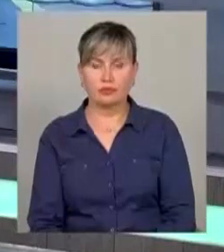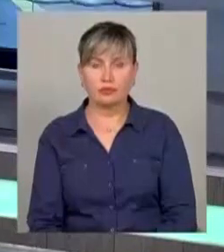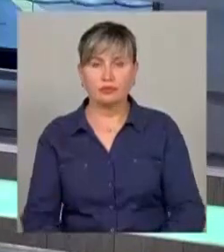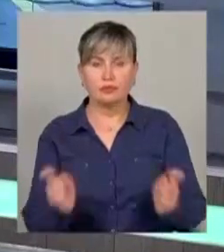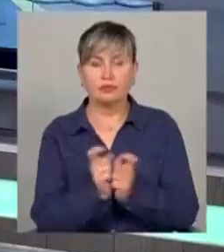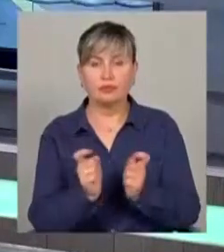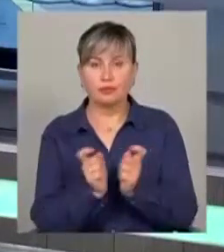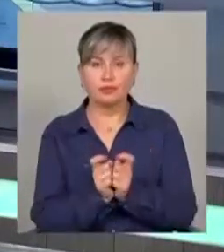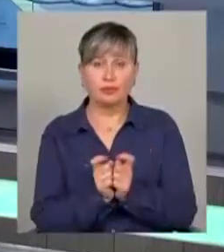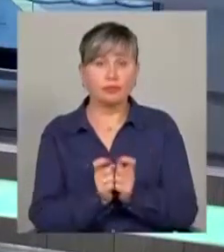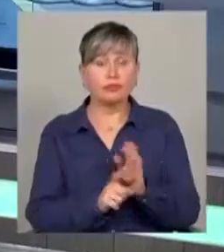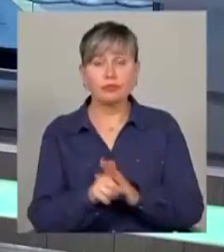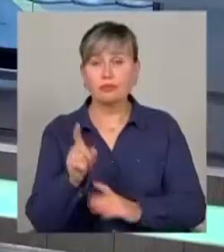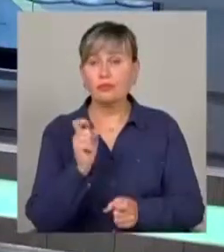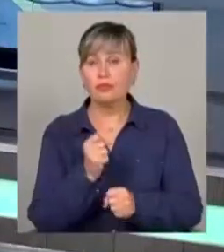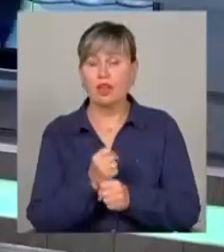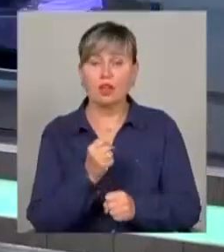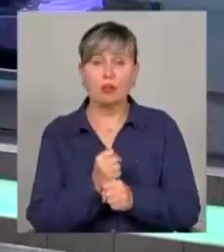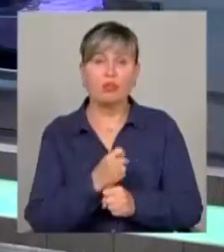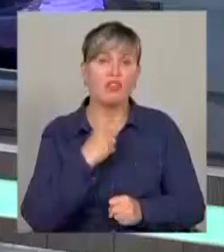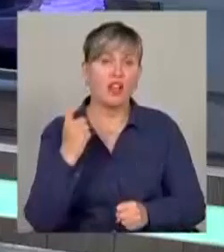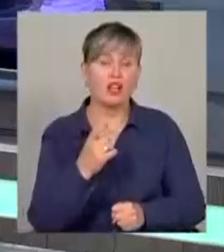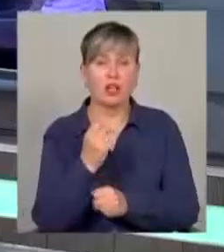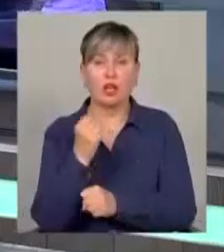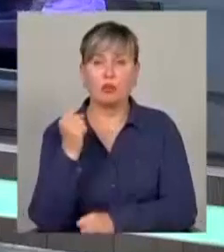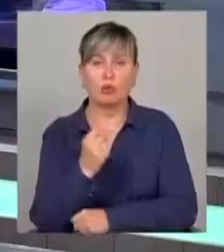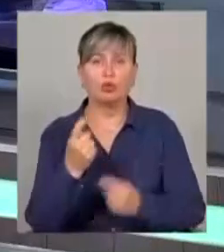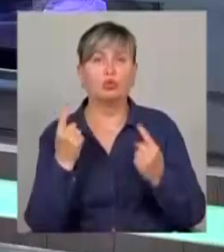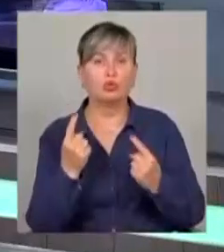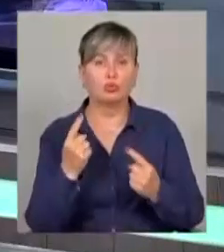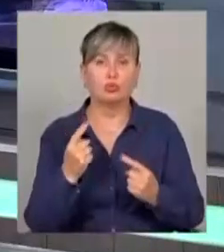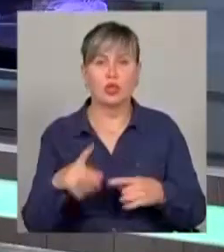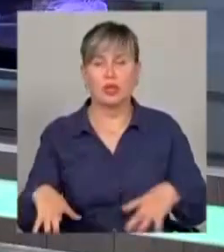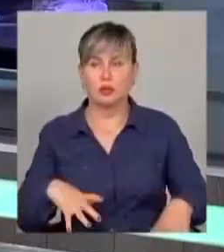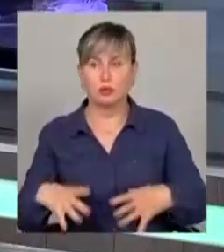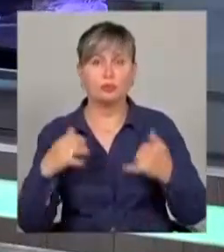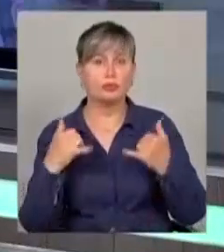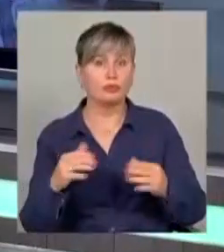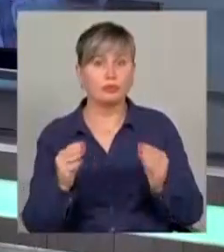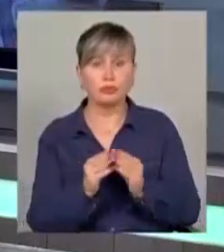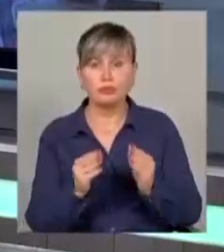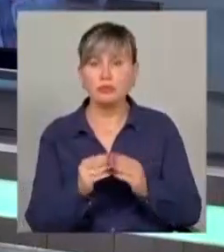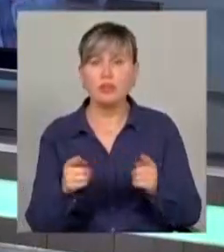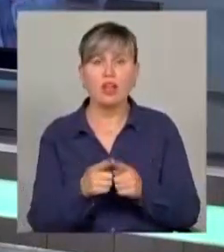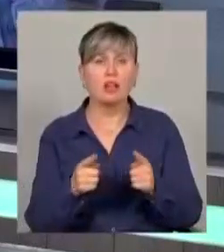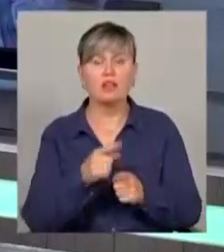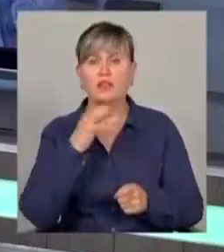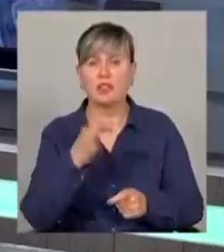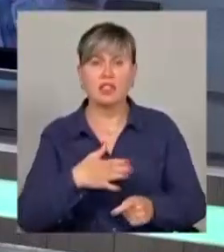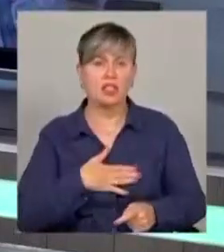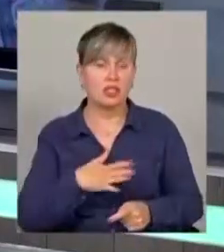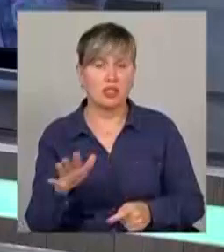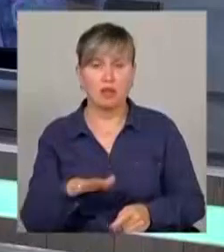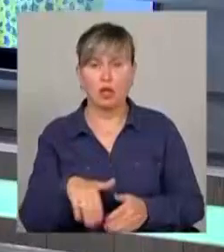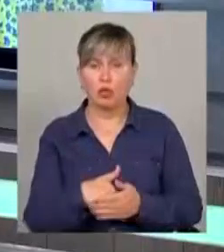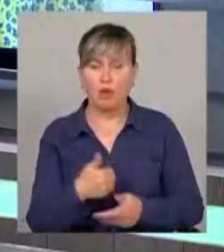Конфликт разгорелся между работниками и владельцами одного из крупных алматинских рынков. Сегодня десятки арендаторов выразили недовольство